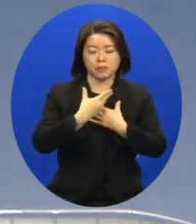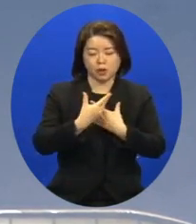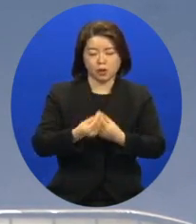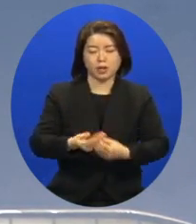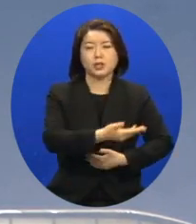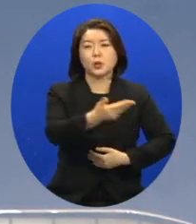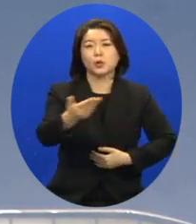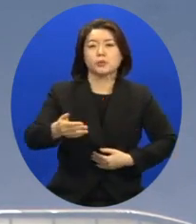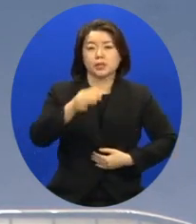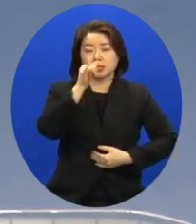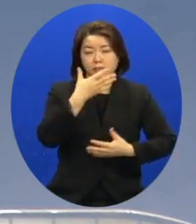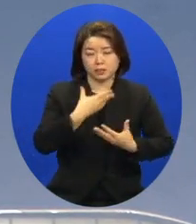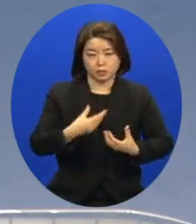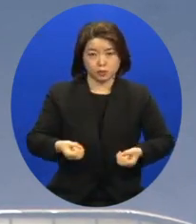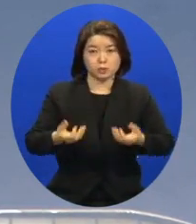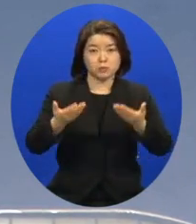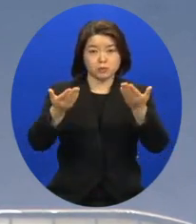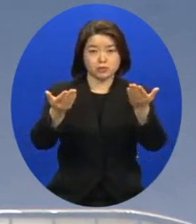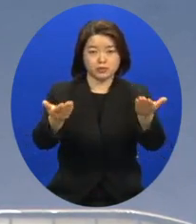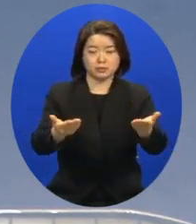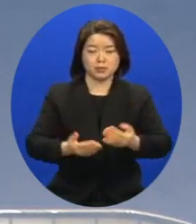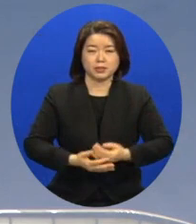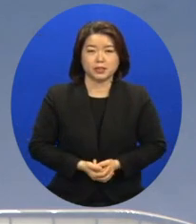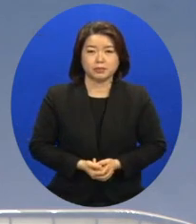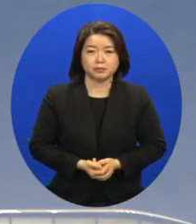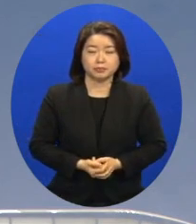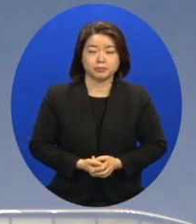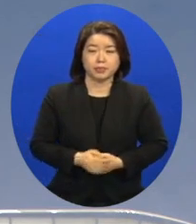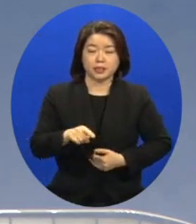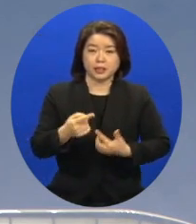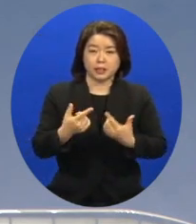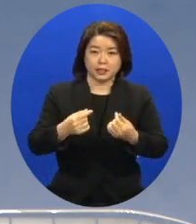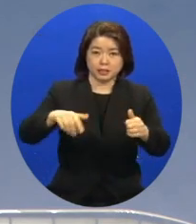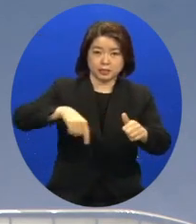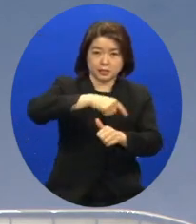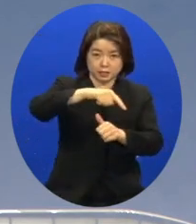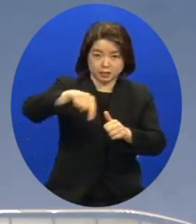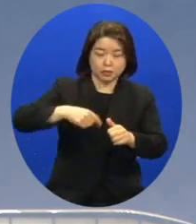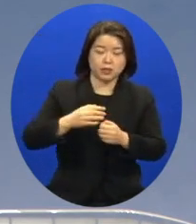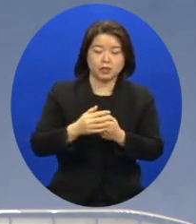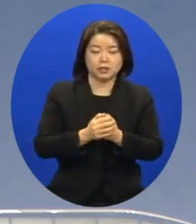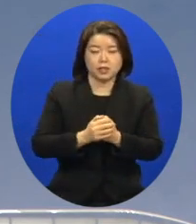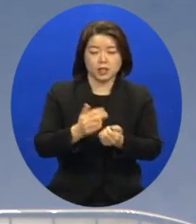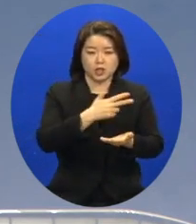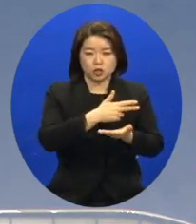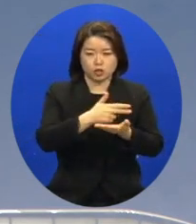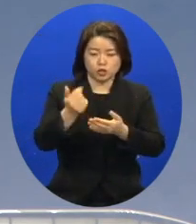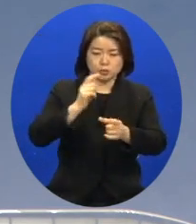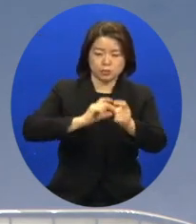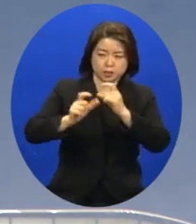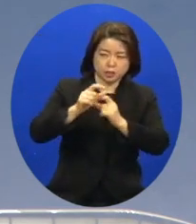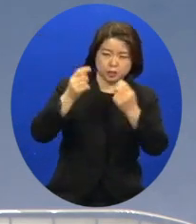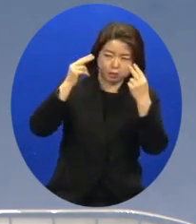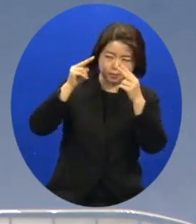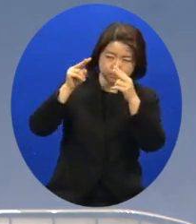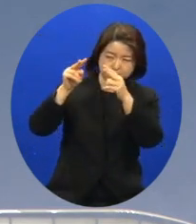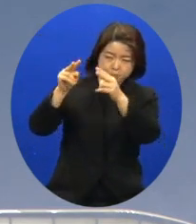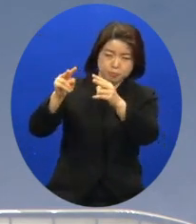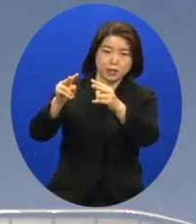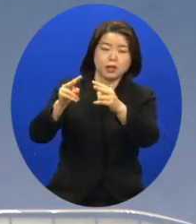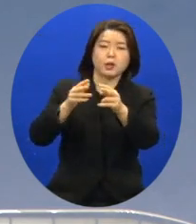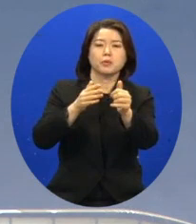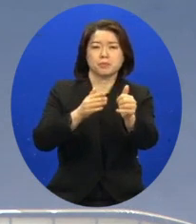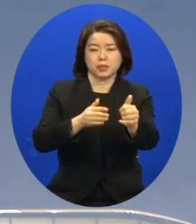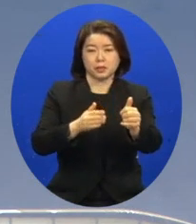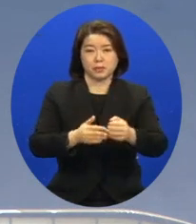축복합니다. 이런 상황에서 주 예수님을 더욱 주목해서 바라보셔야 합니다.